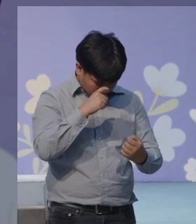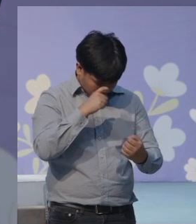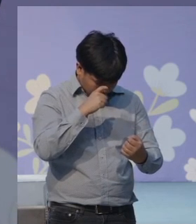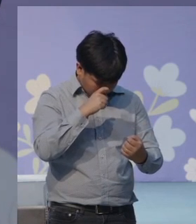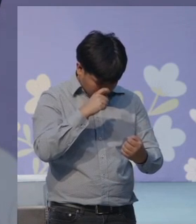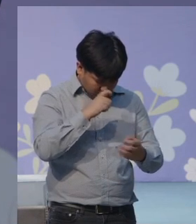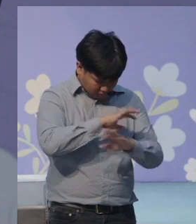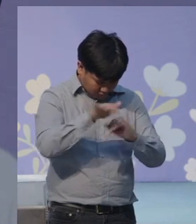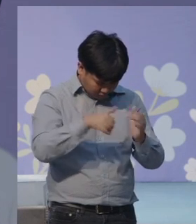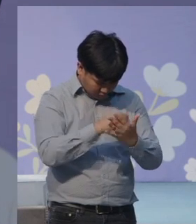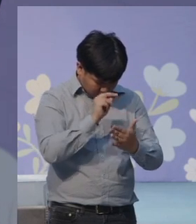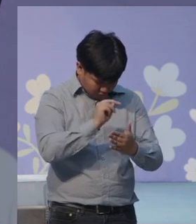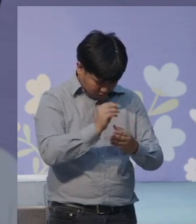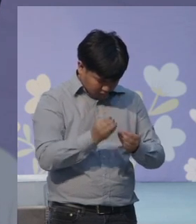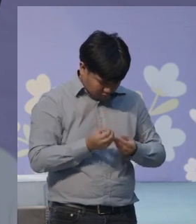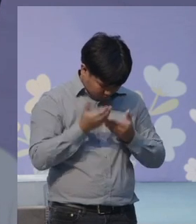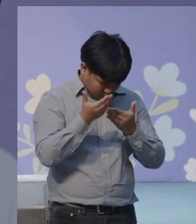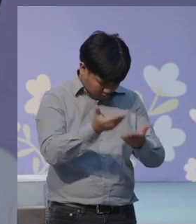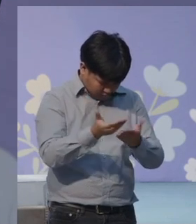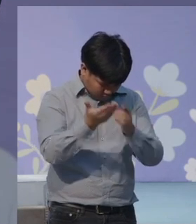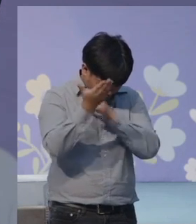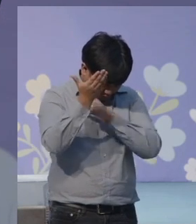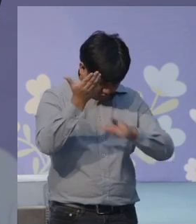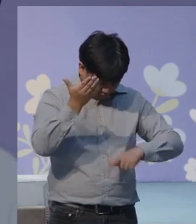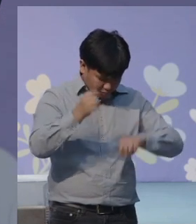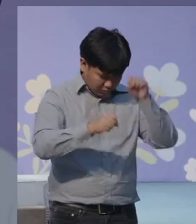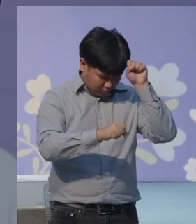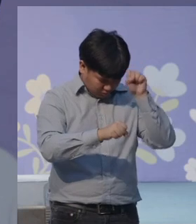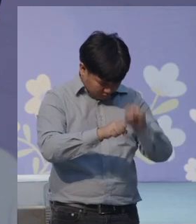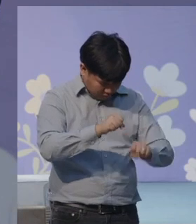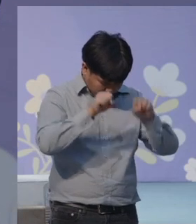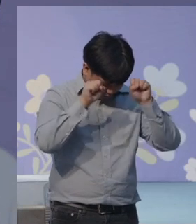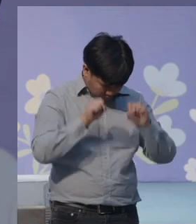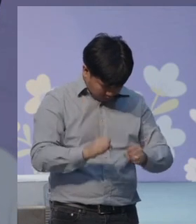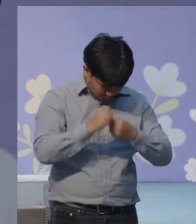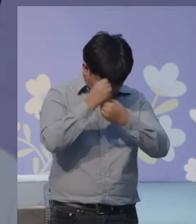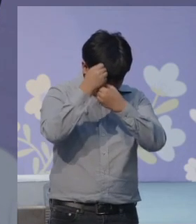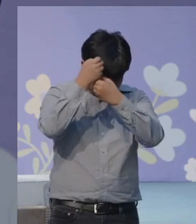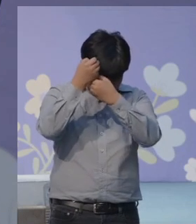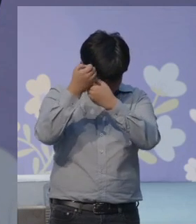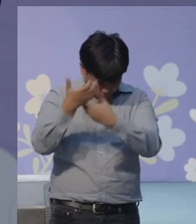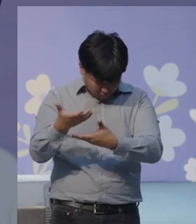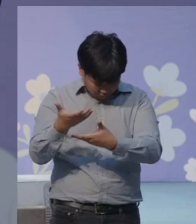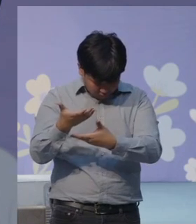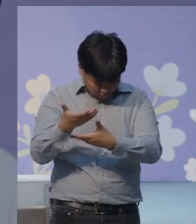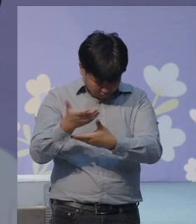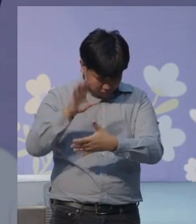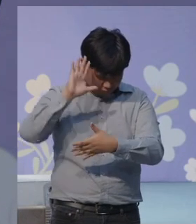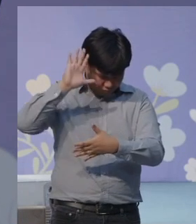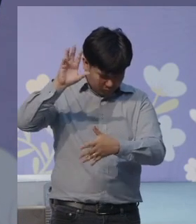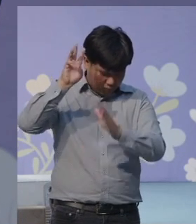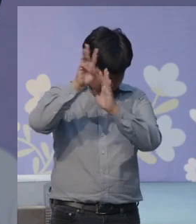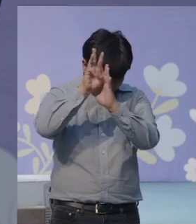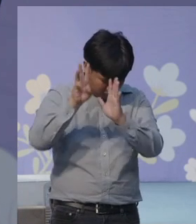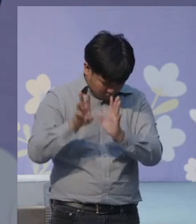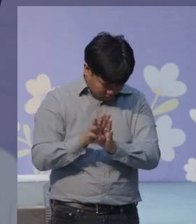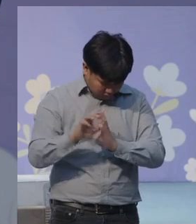mga pangangailangan upang sila ay makasunod sa inyong